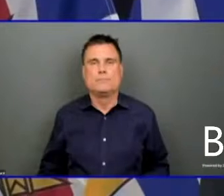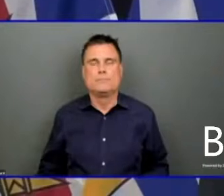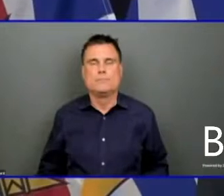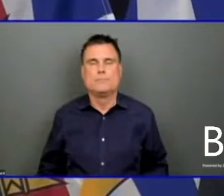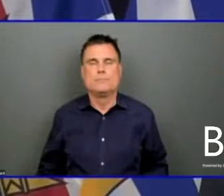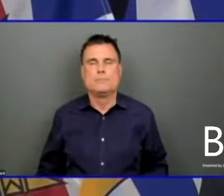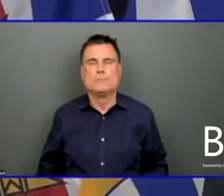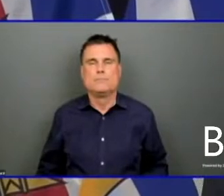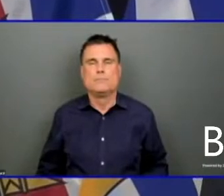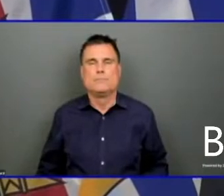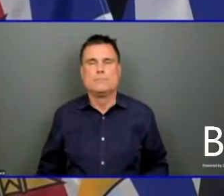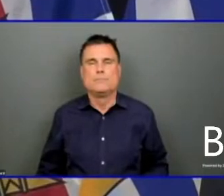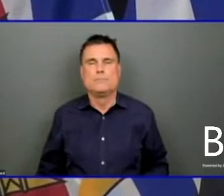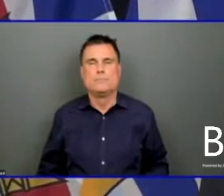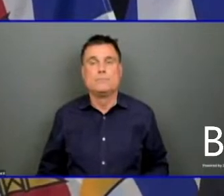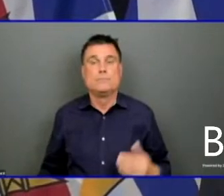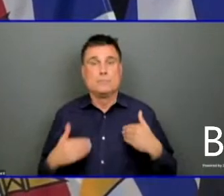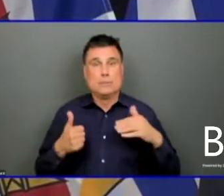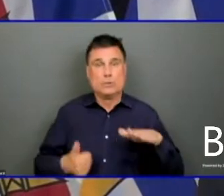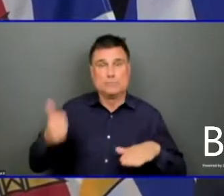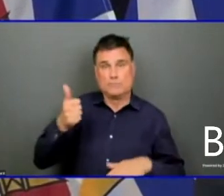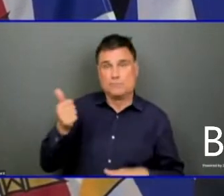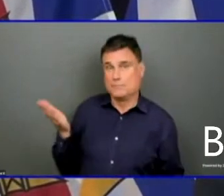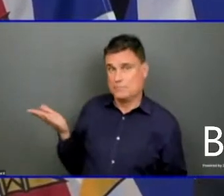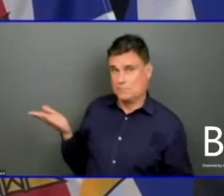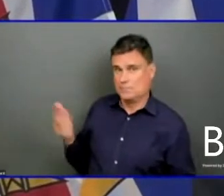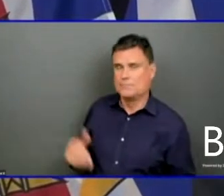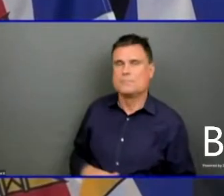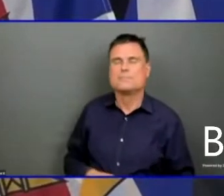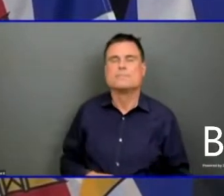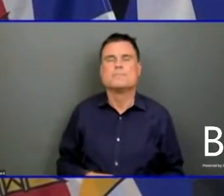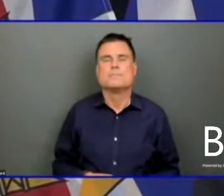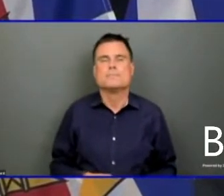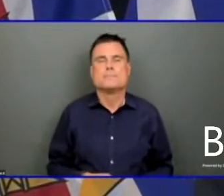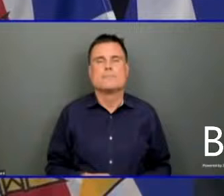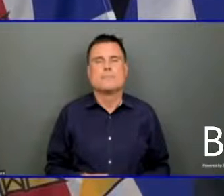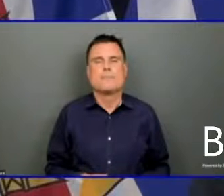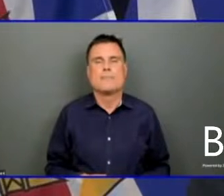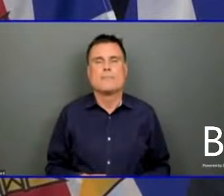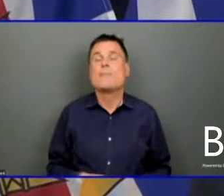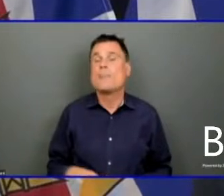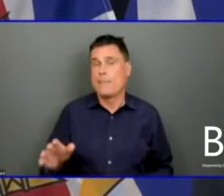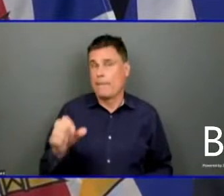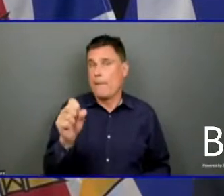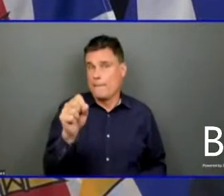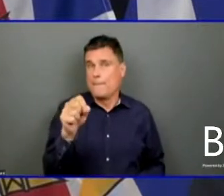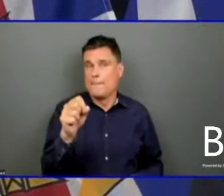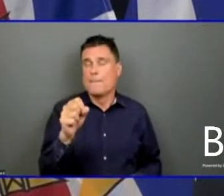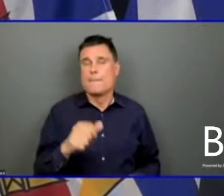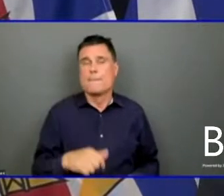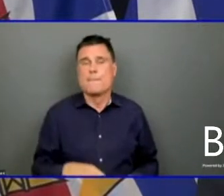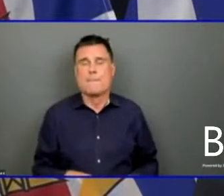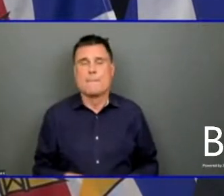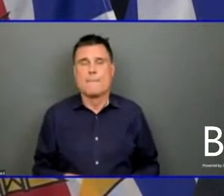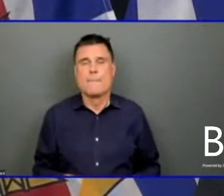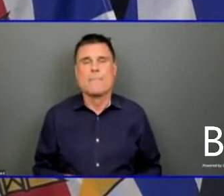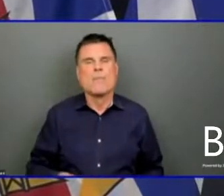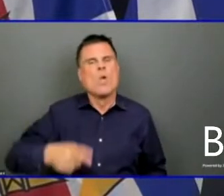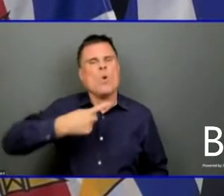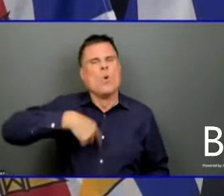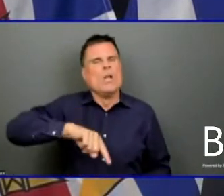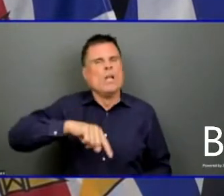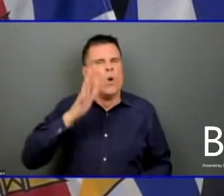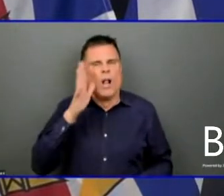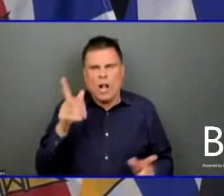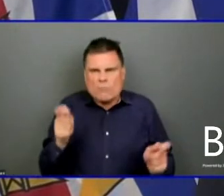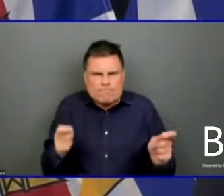么这个呢也是卫生厅长要去回答这个问题了这个 Richard 是 Vancouver Sun 的一个记者我是